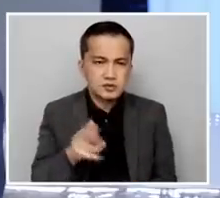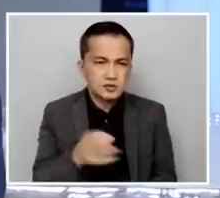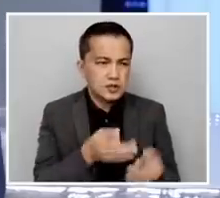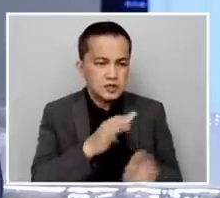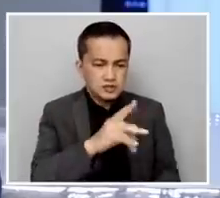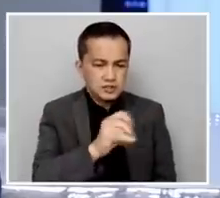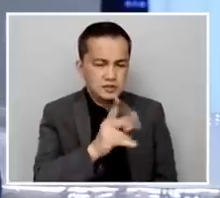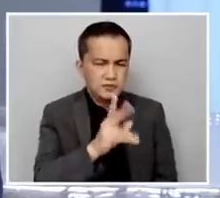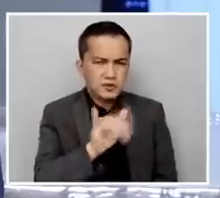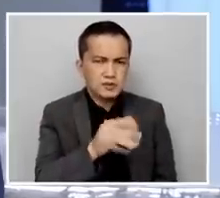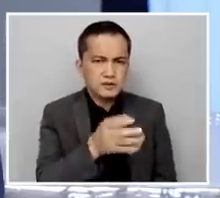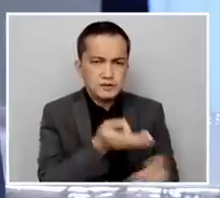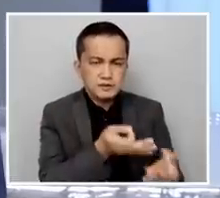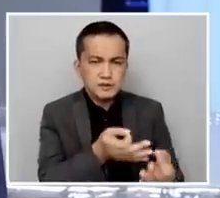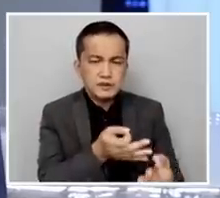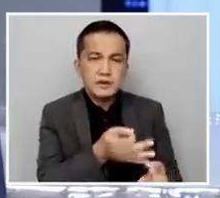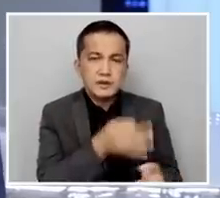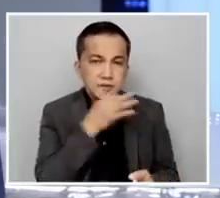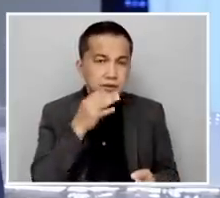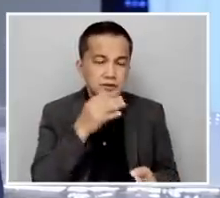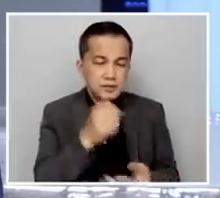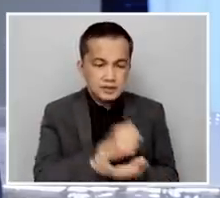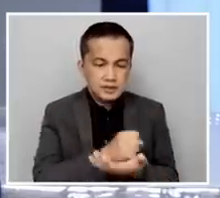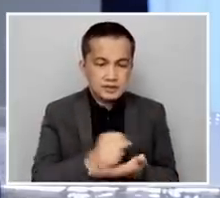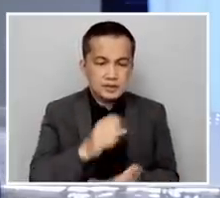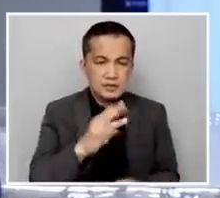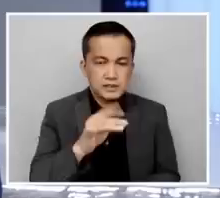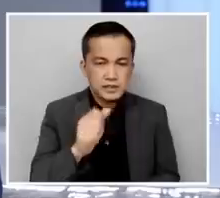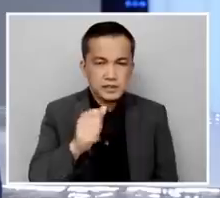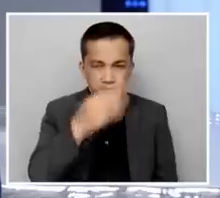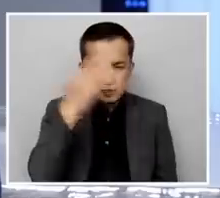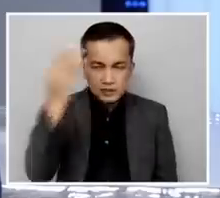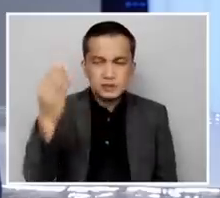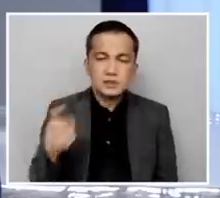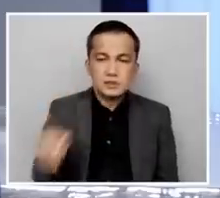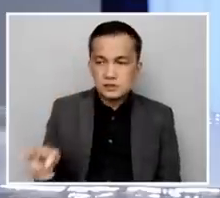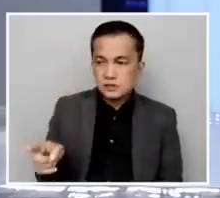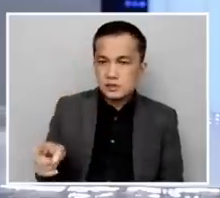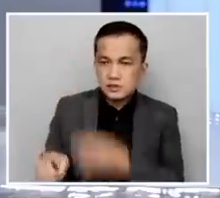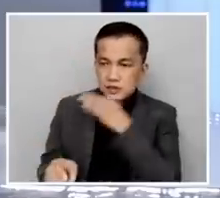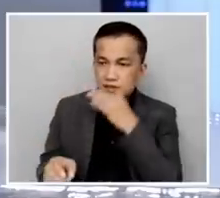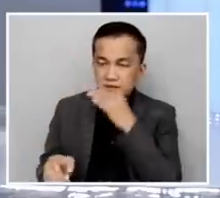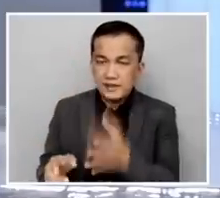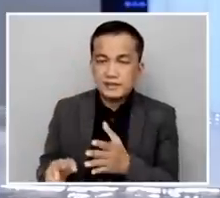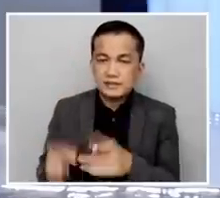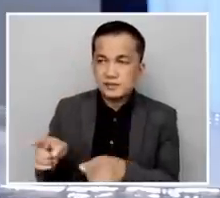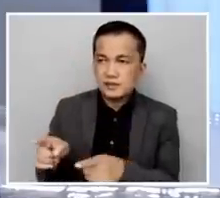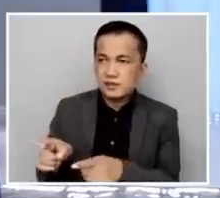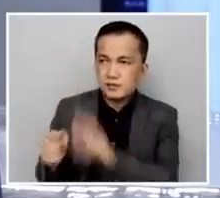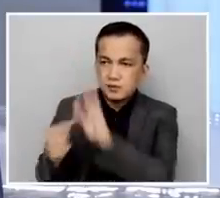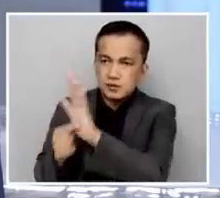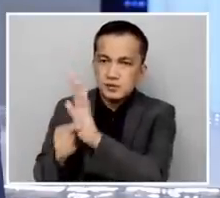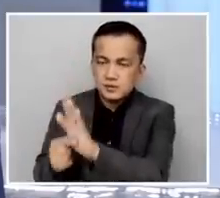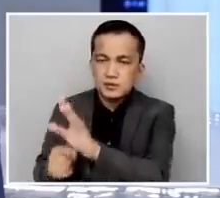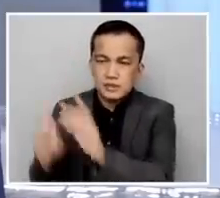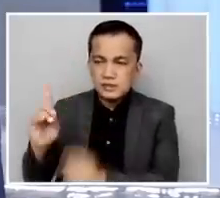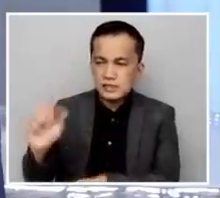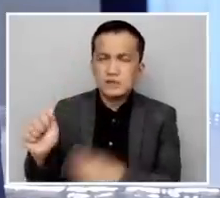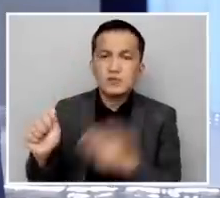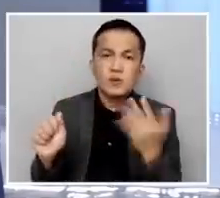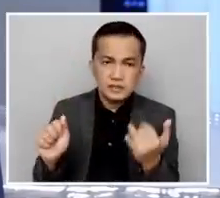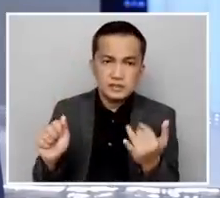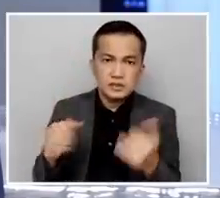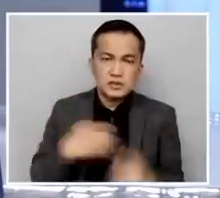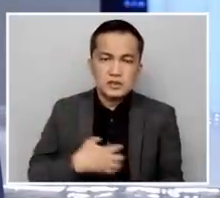Maria, Bulacan. Samantala, nagprotesta naman ang mga magsasaka sa Department of Agriculture para almahan ang